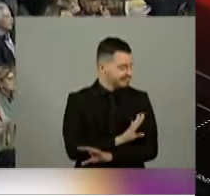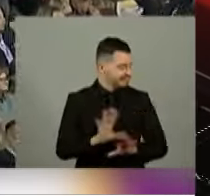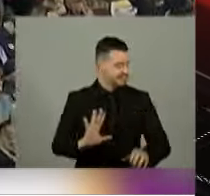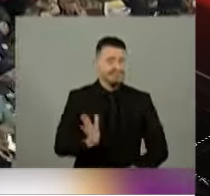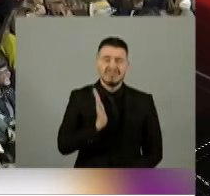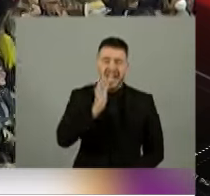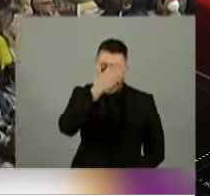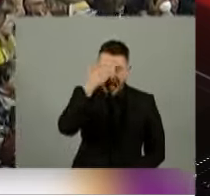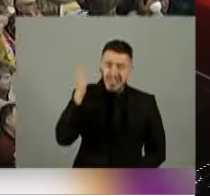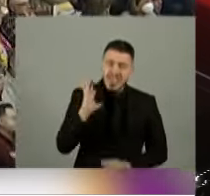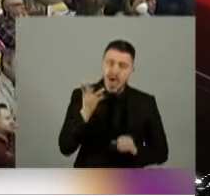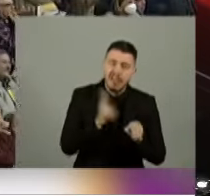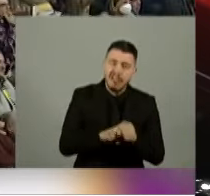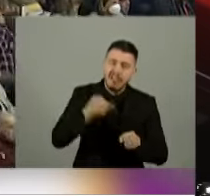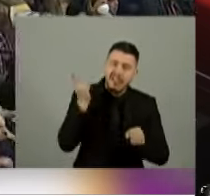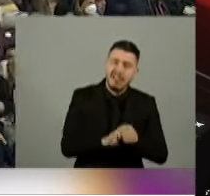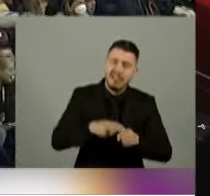παρουσία του.